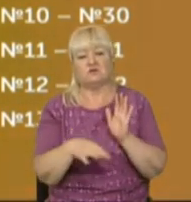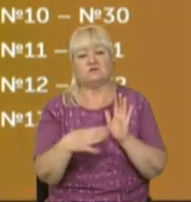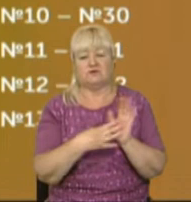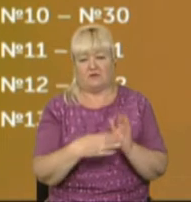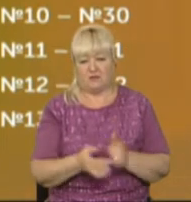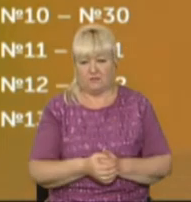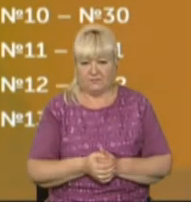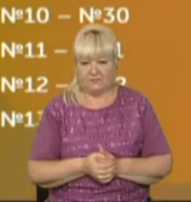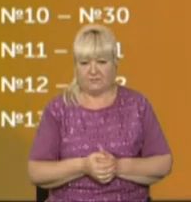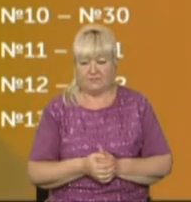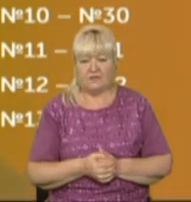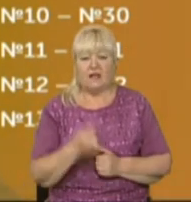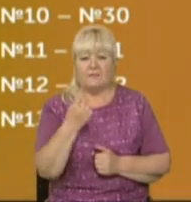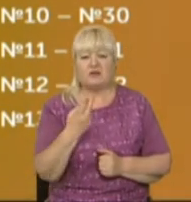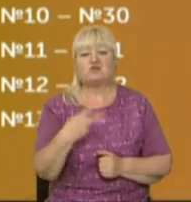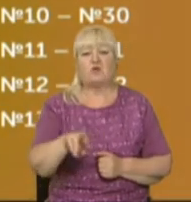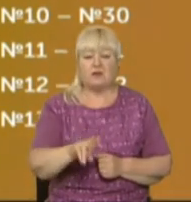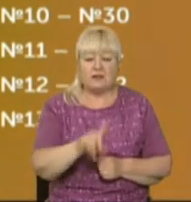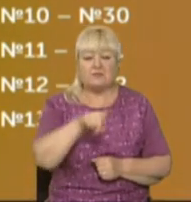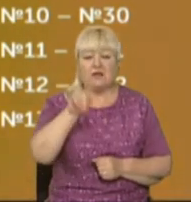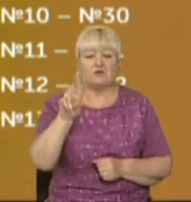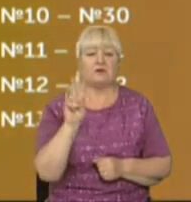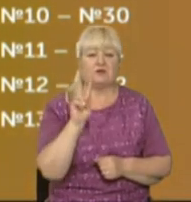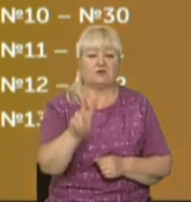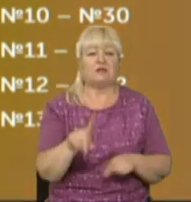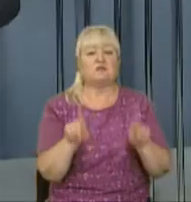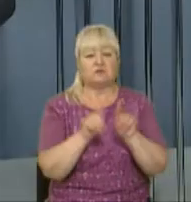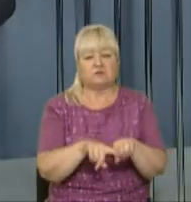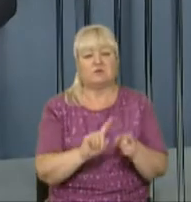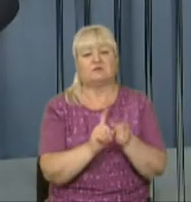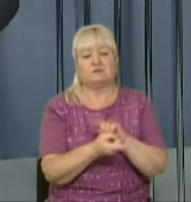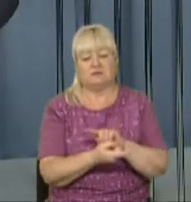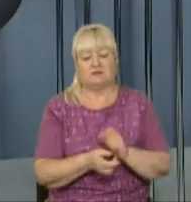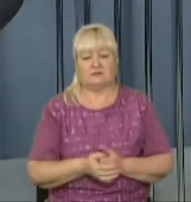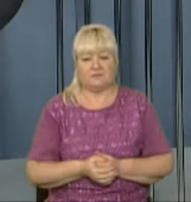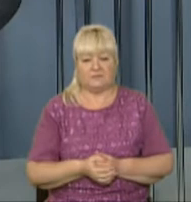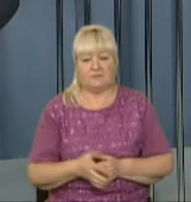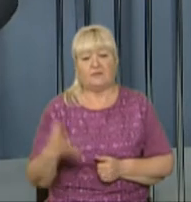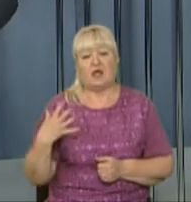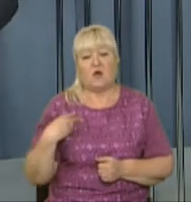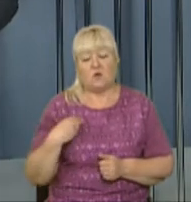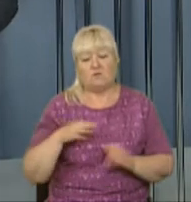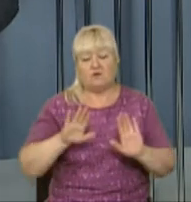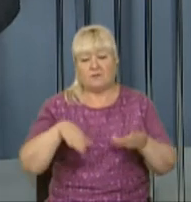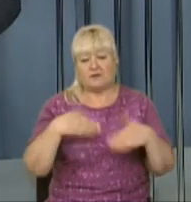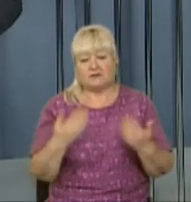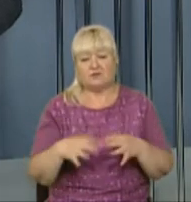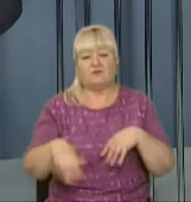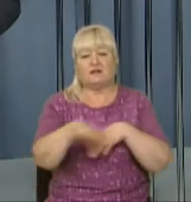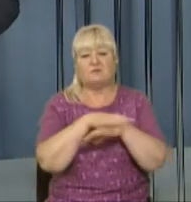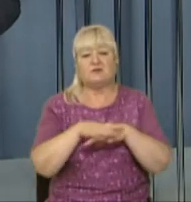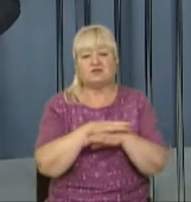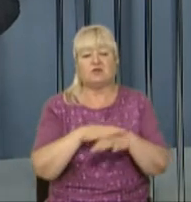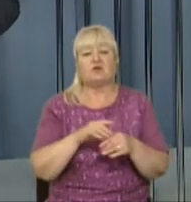99-го. Тож, із 1 липня номери тролейбусів також зміняться. У Львові презентували міжнародну